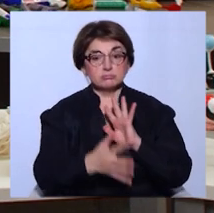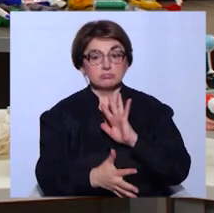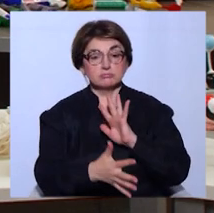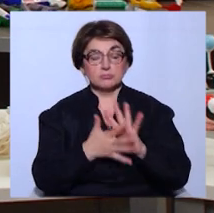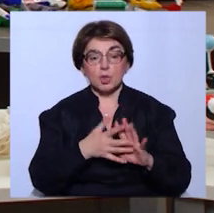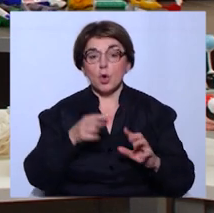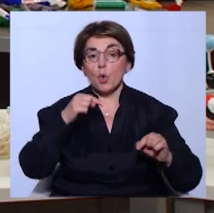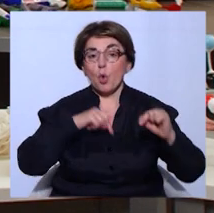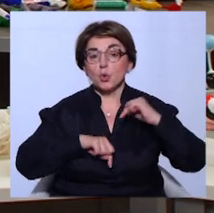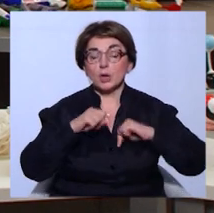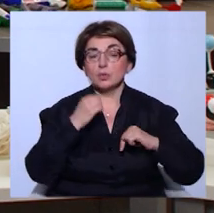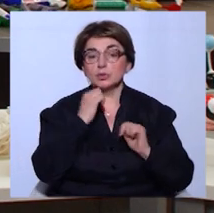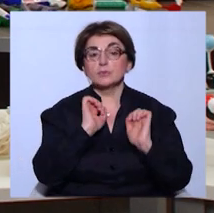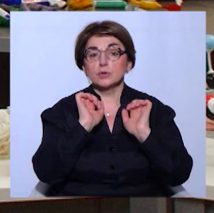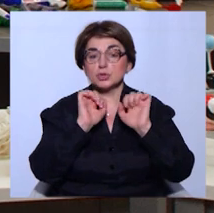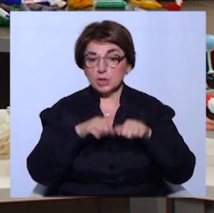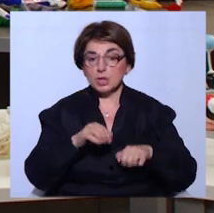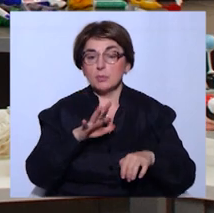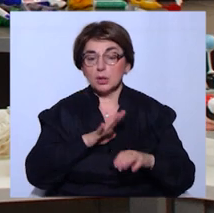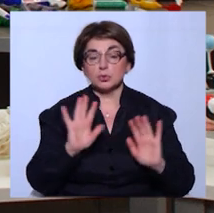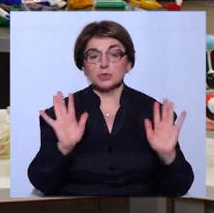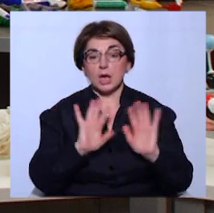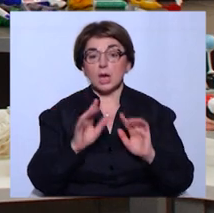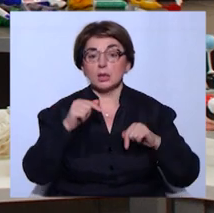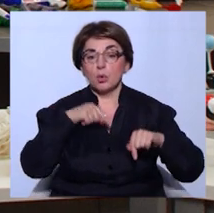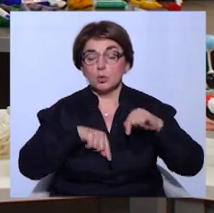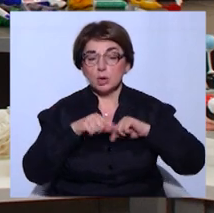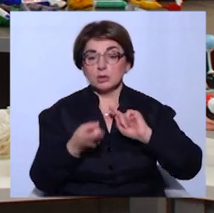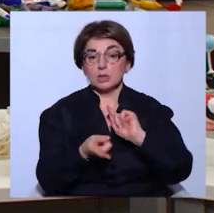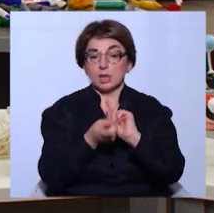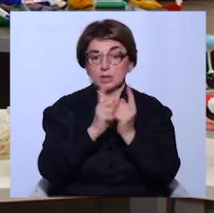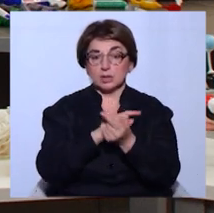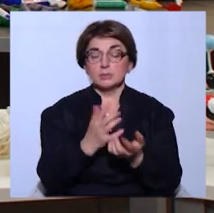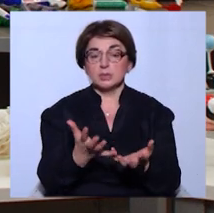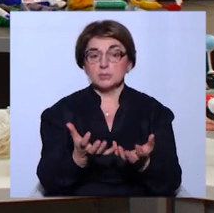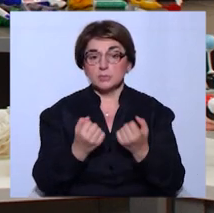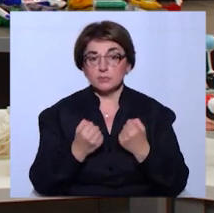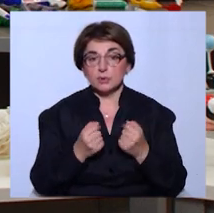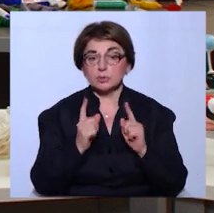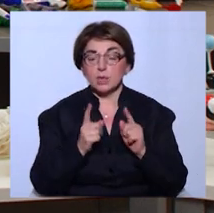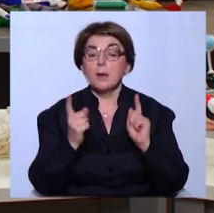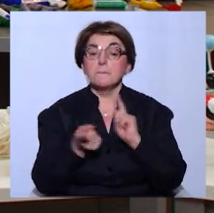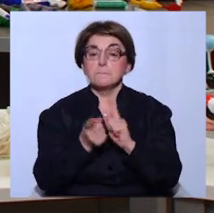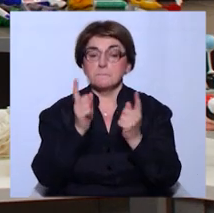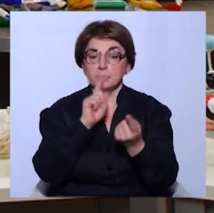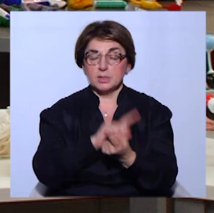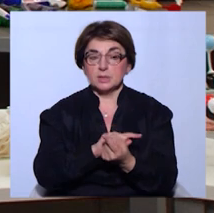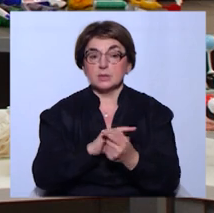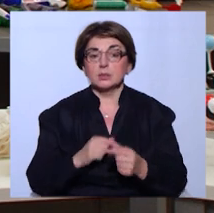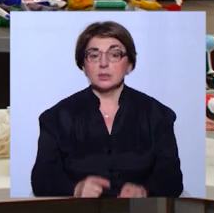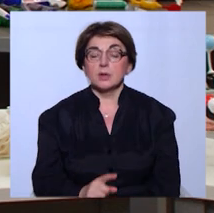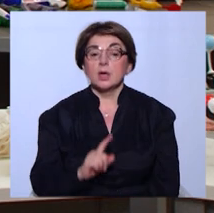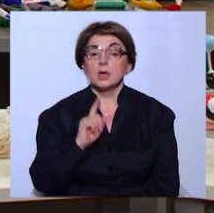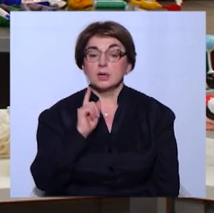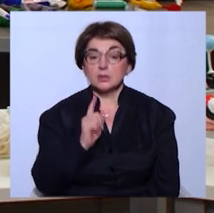გარდაქმნითაც ვიღებდეთ და პირიქით. და რადგან 50 მილიონია ორგანული ნივთიერებები და ისინი